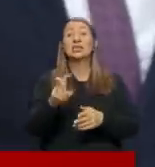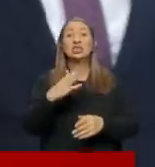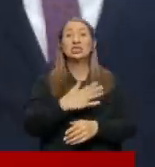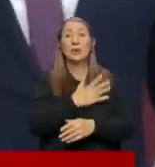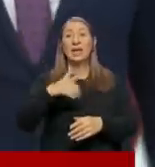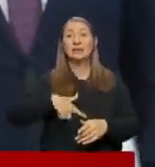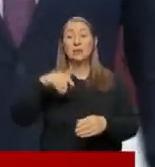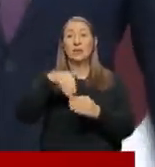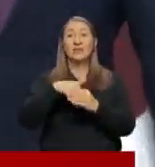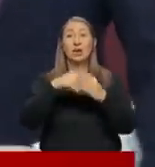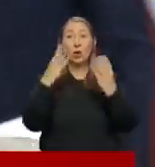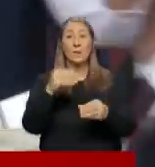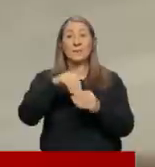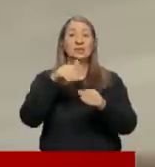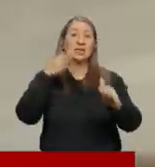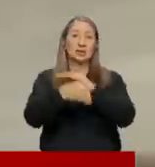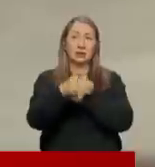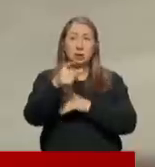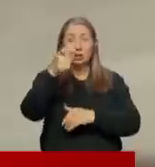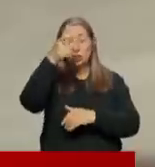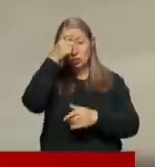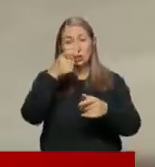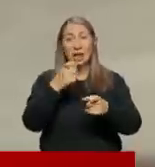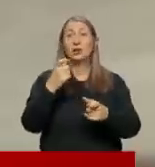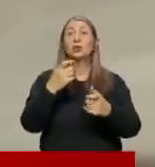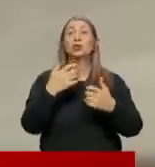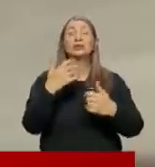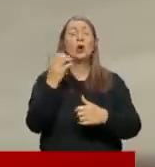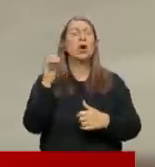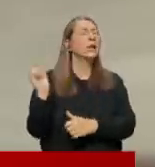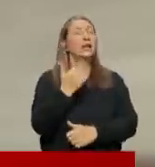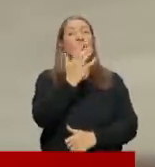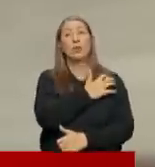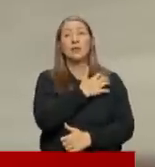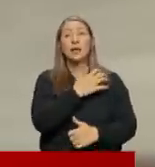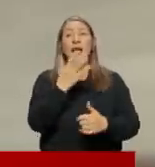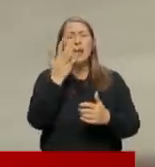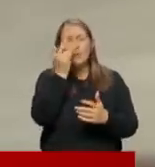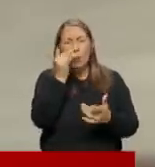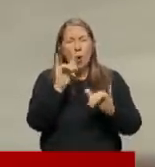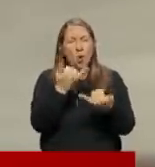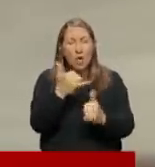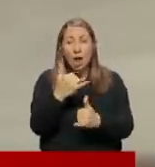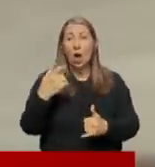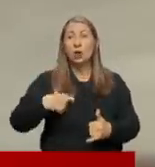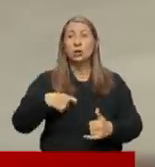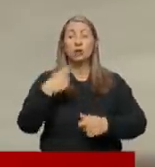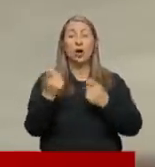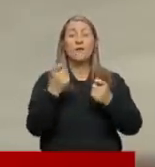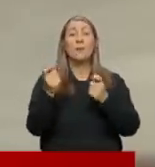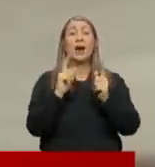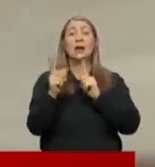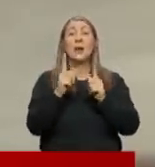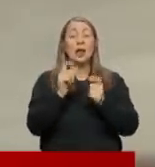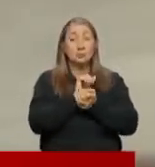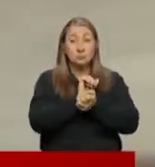CHP İzmir milletvekili olarak meclise girdi. Türk Silahlı Kuvvetleri'nin seçkin komutanları düzmece delillerle özel görevli mahkemelerde